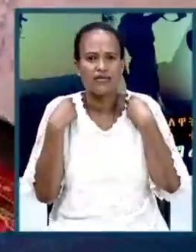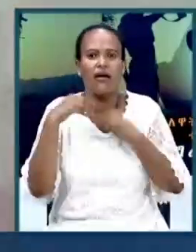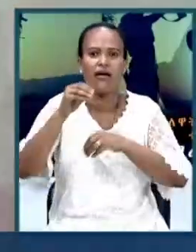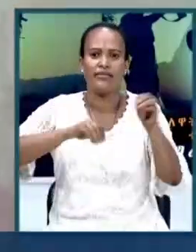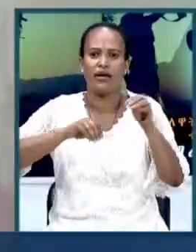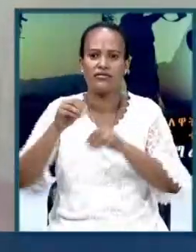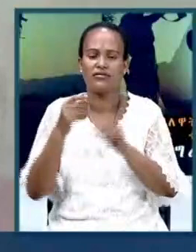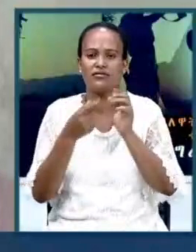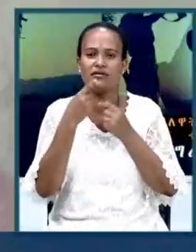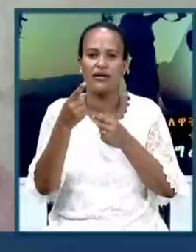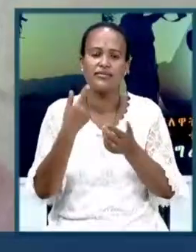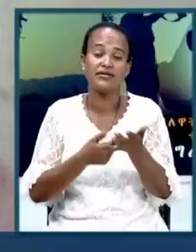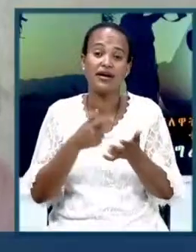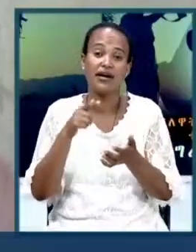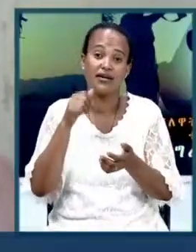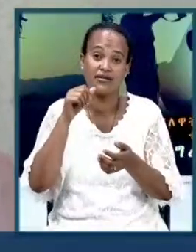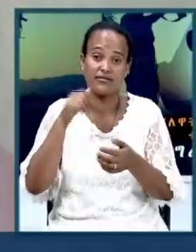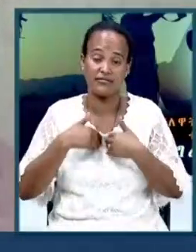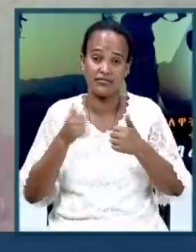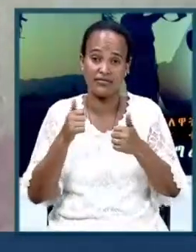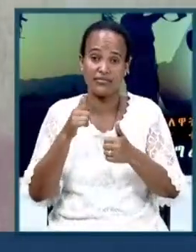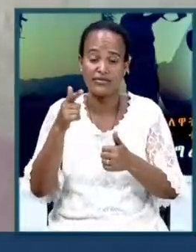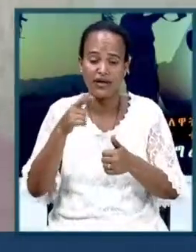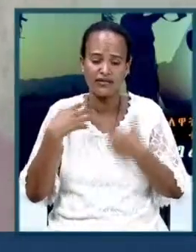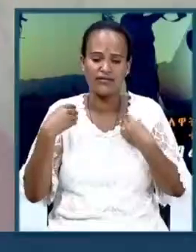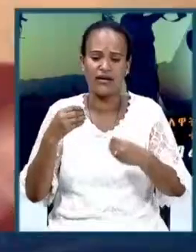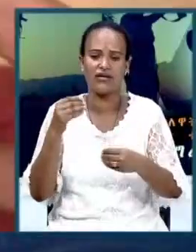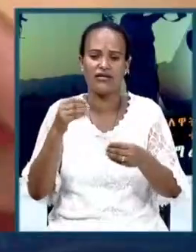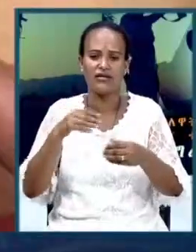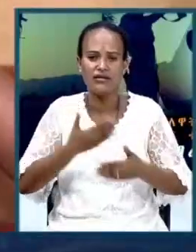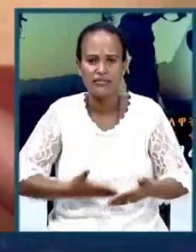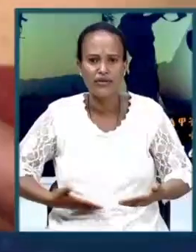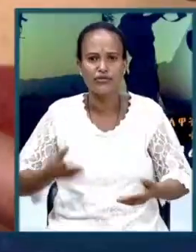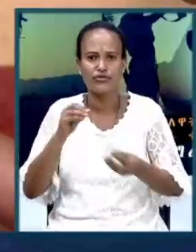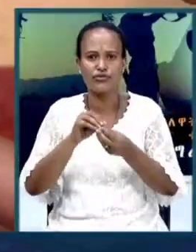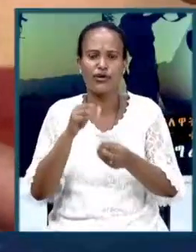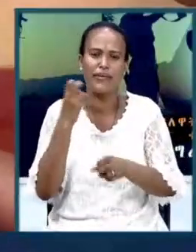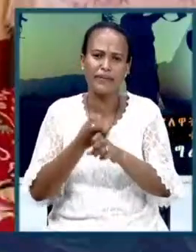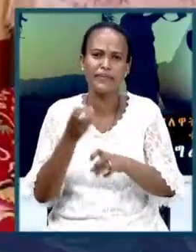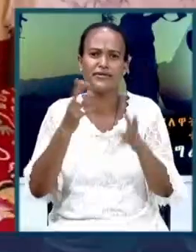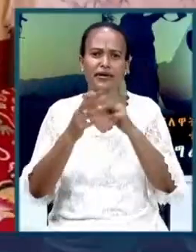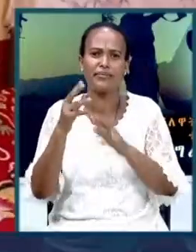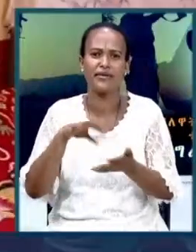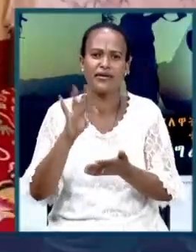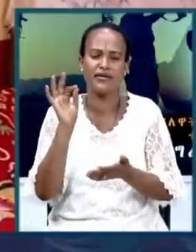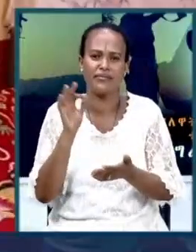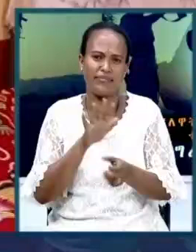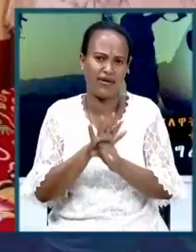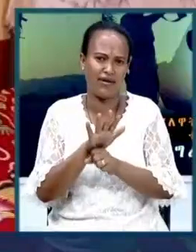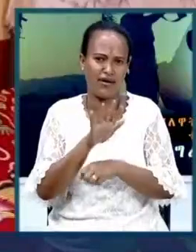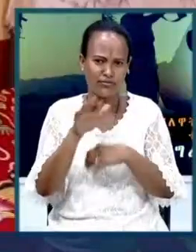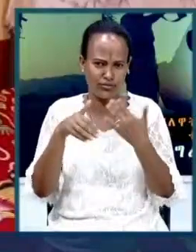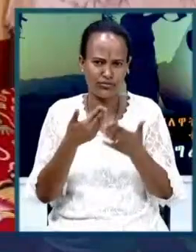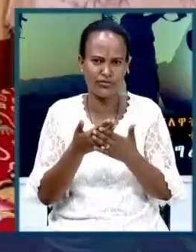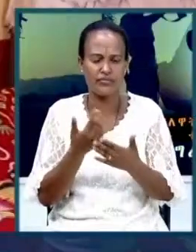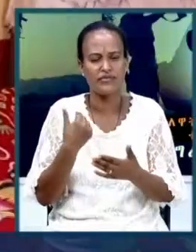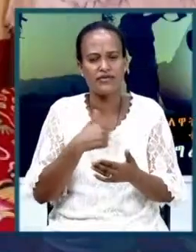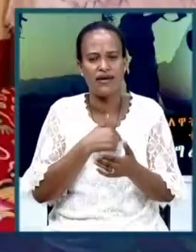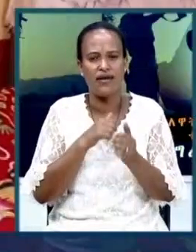እትንቀሳቐስ ትዛረብ እዛ ሰገን ምስቲ ዘለዋ ጥዕናዊ ፀገም ጥሜት ተወሲኽዎ ኣብ ከቢድ ፀገም ትርከብ ኣብ ኩሉስ ምስ